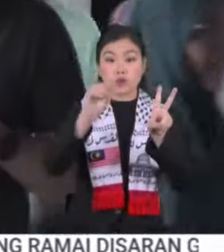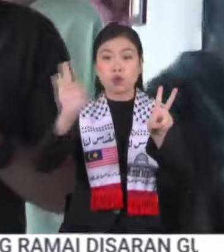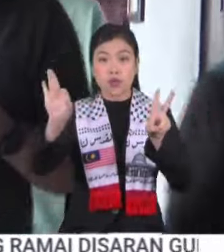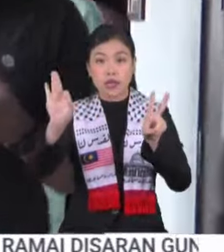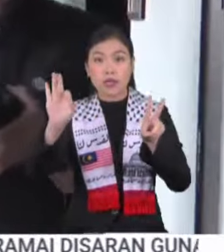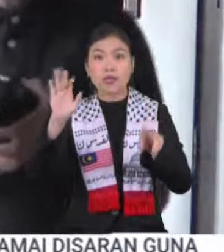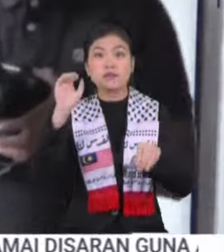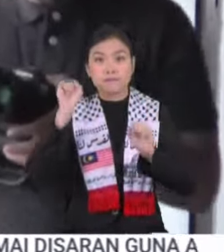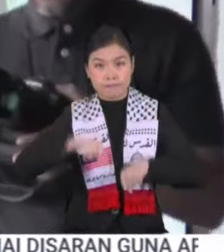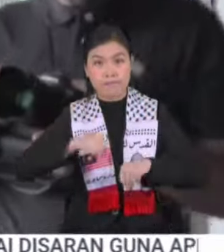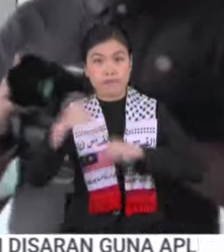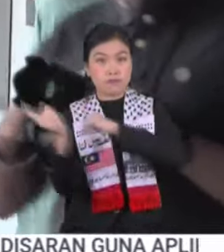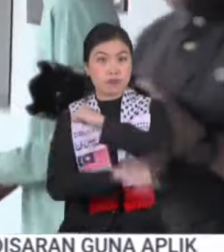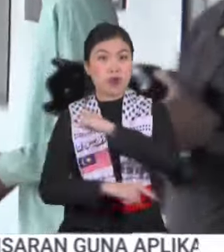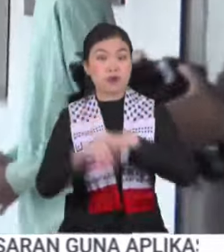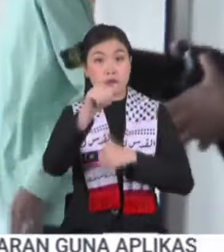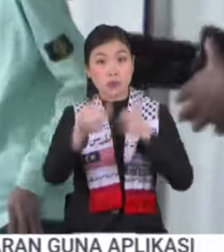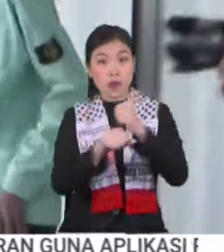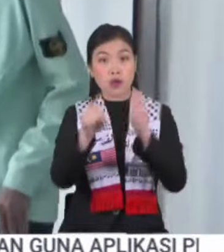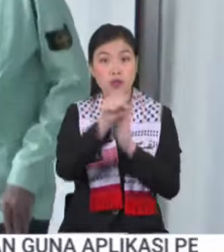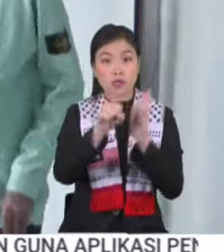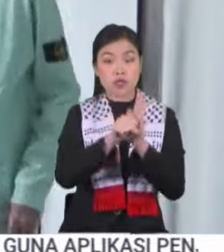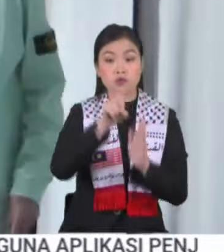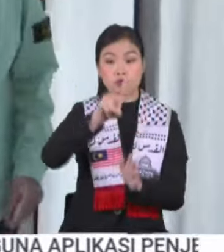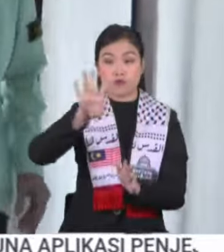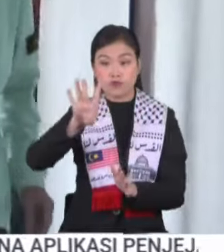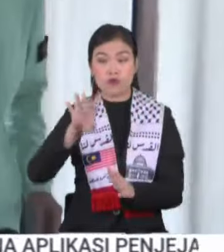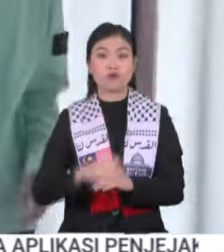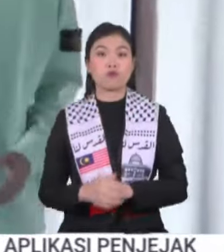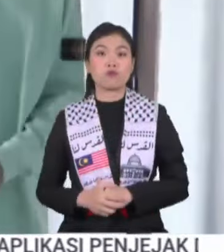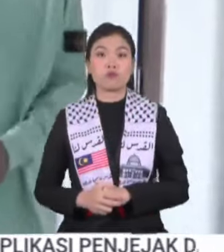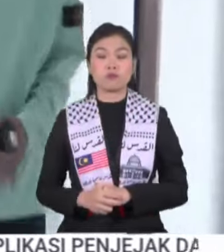seksyen 241 akta sama